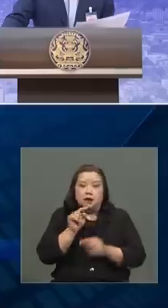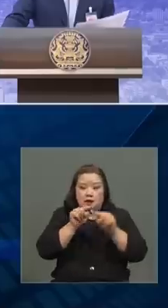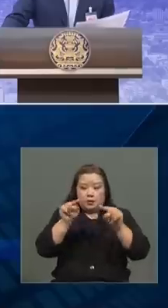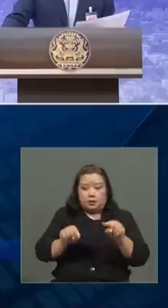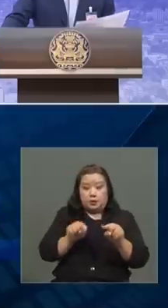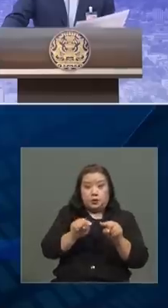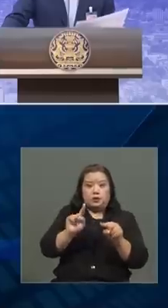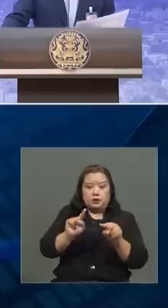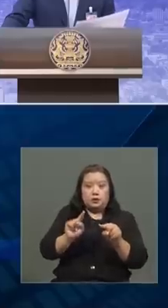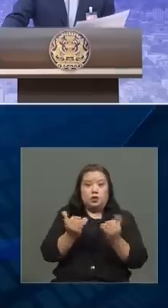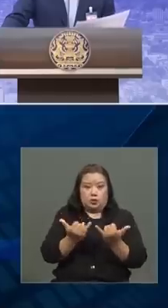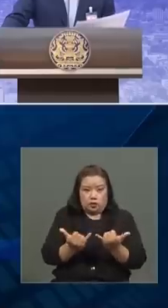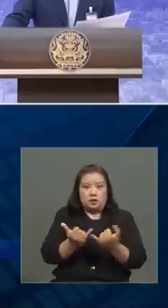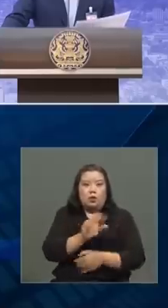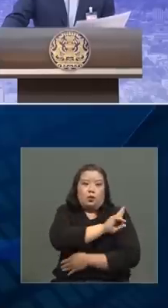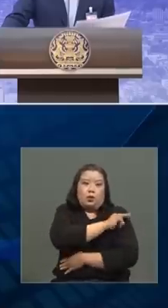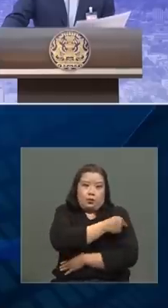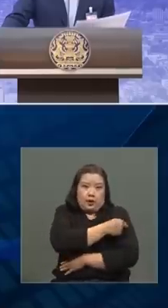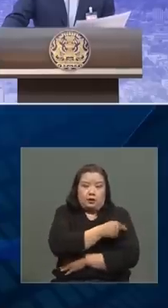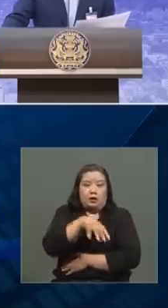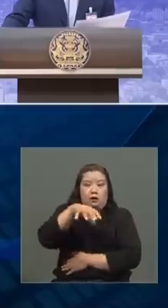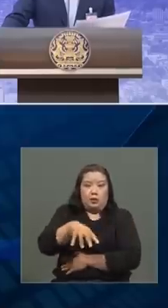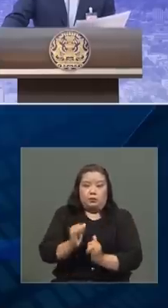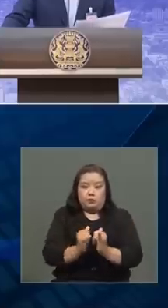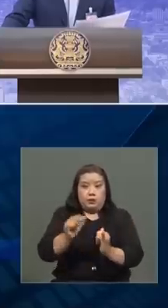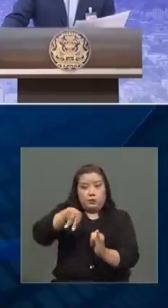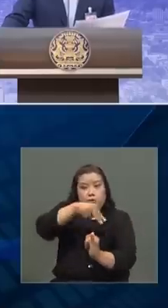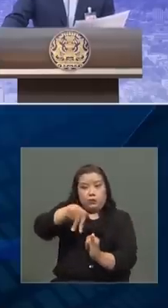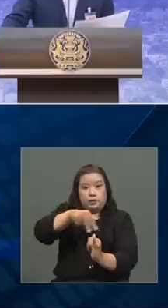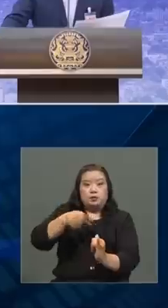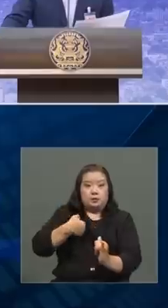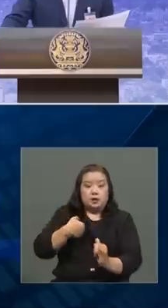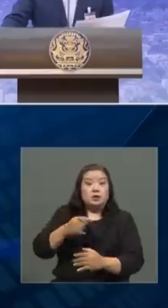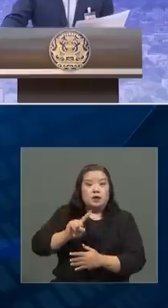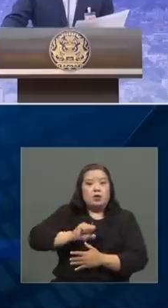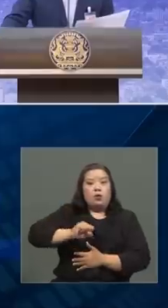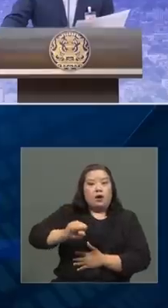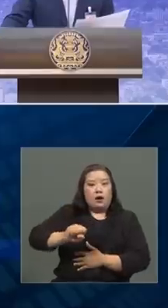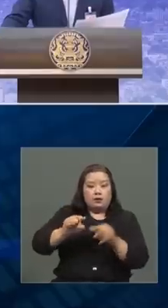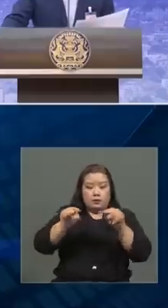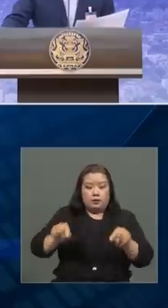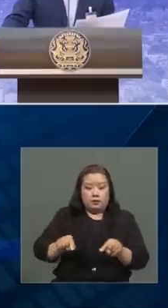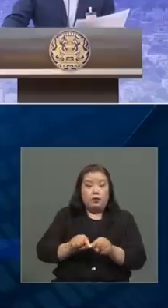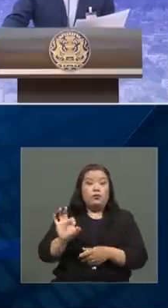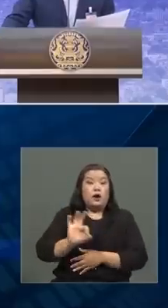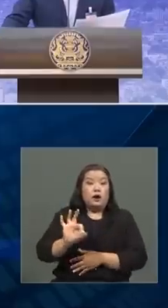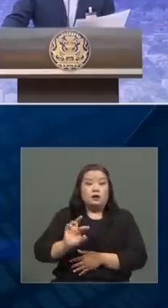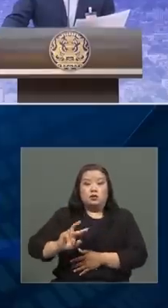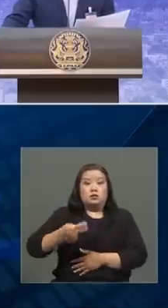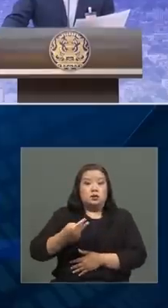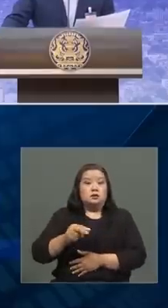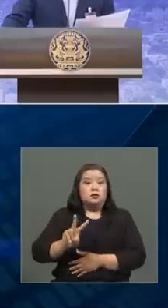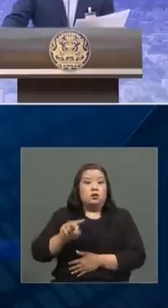การรักษาในการรักษาอยู่ในโรงพยาบาลและการรักษาอยู่นะครับขวามือที่เป็นสีฟ้านะครับ24200